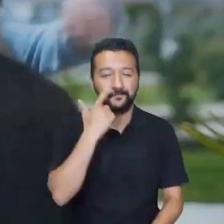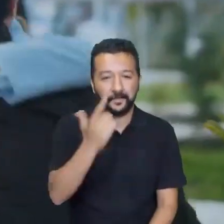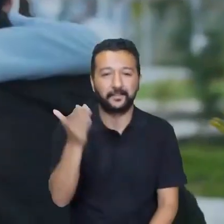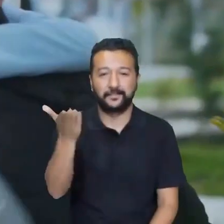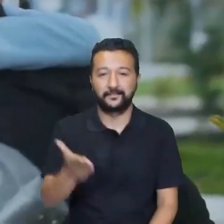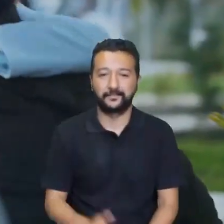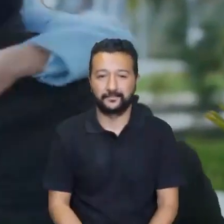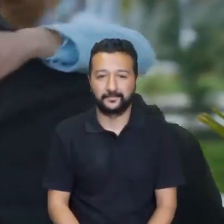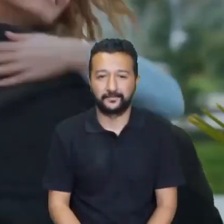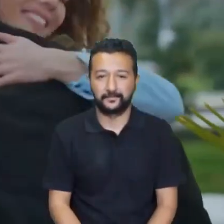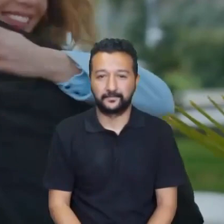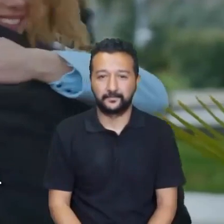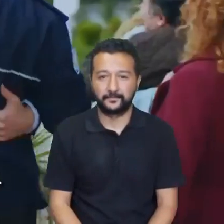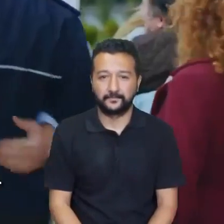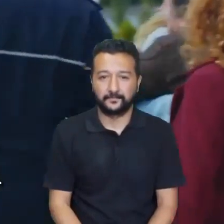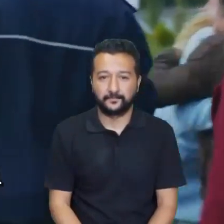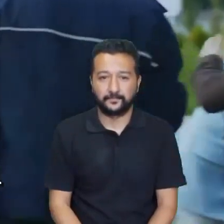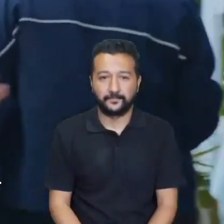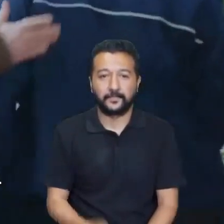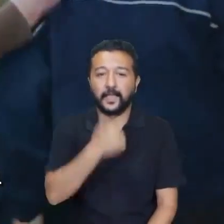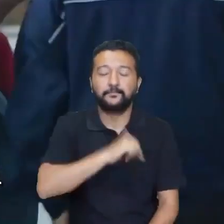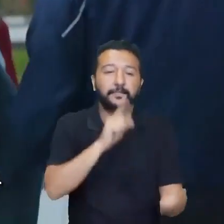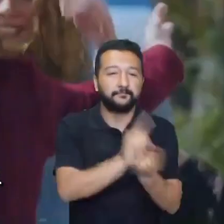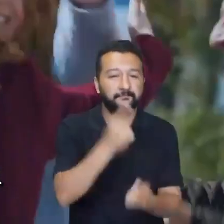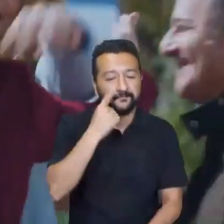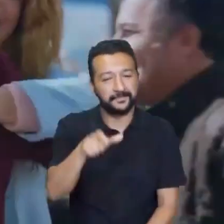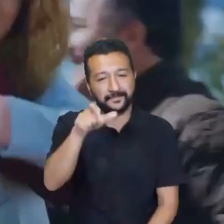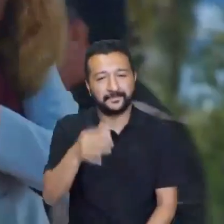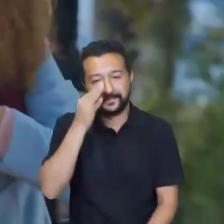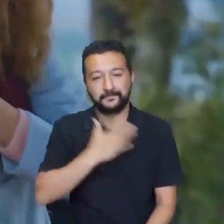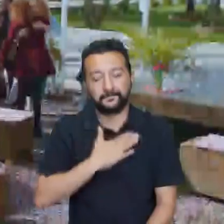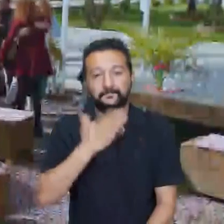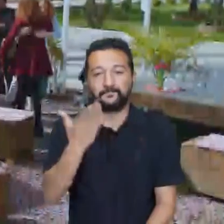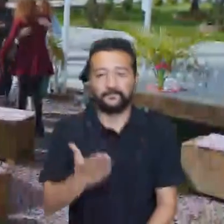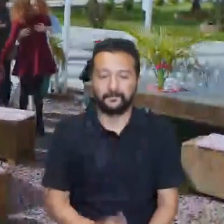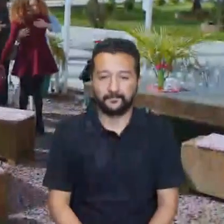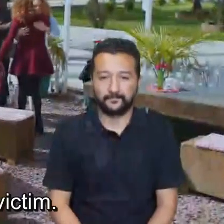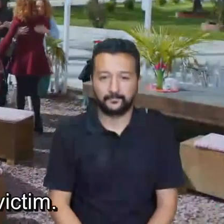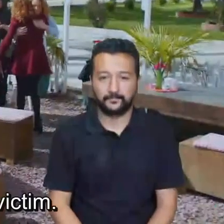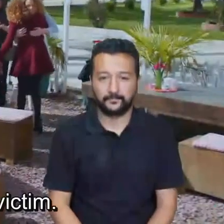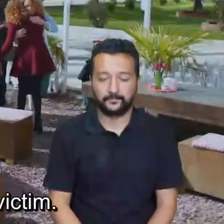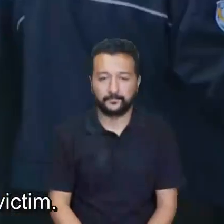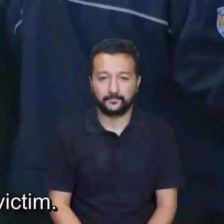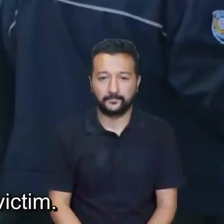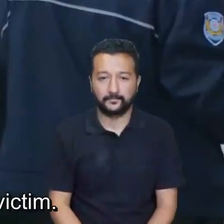Tarık ve Itır birlikte girdiler. Tarık Hulusi'yle kucaklaştı. Itır Şevket'le selamlaşıp Perran'a sarıldı.